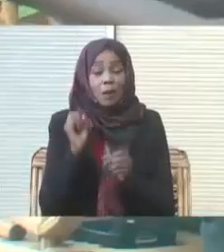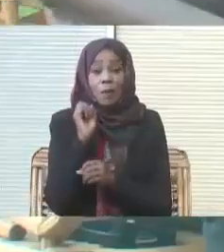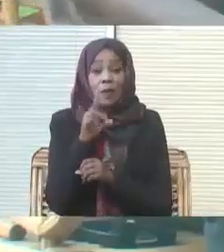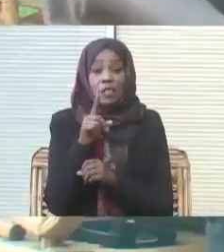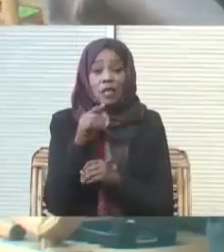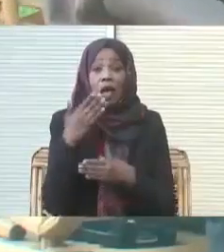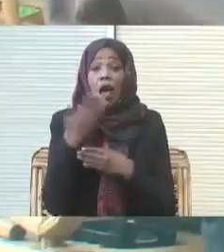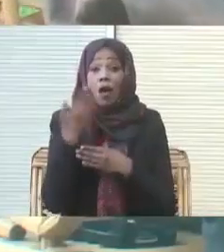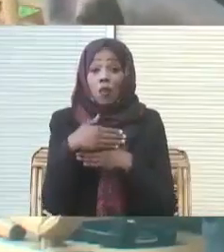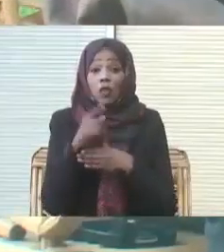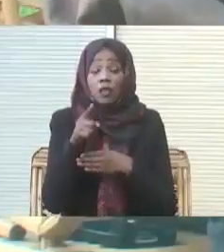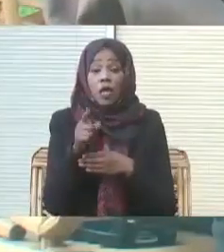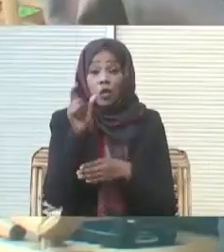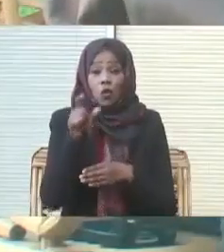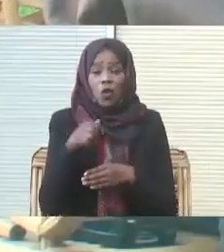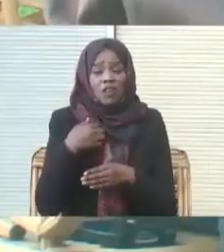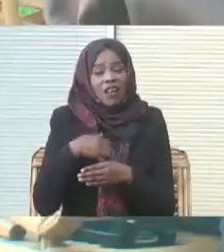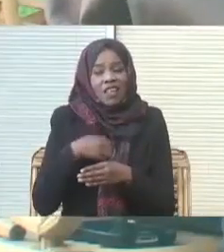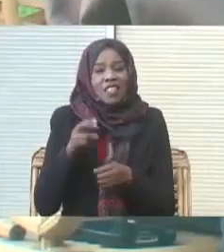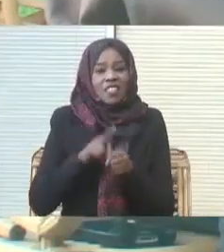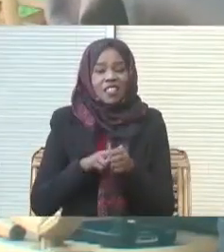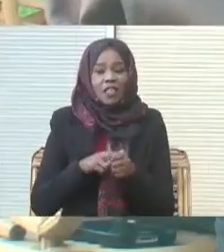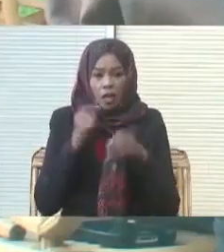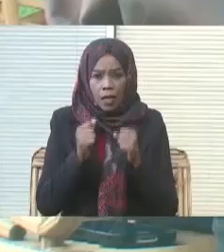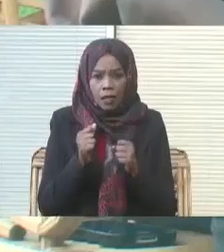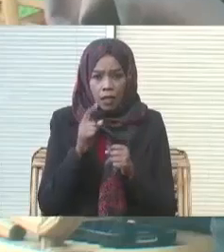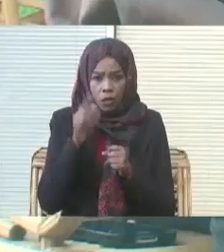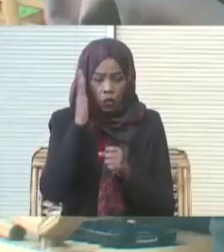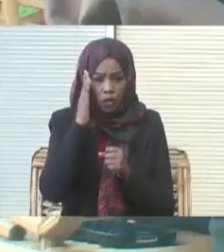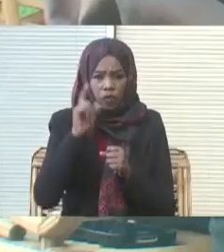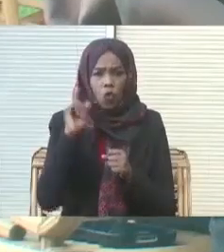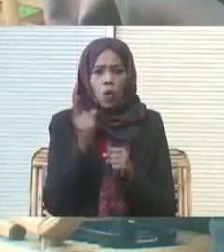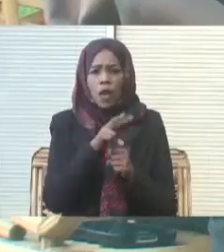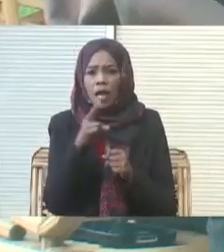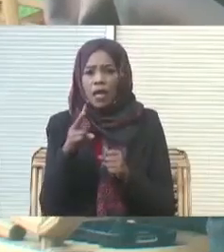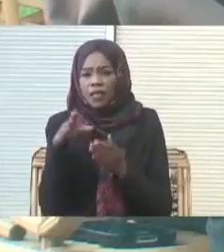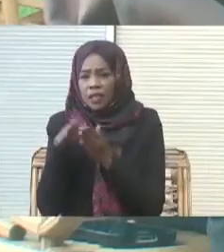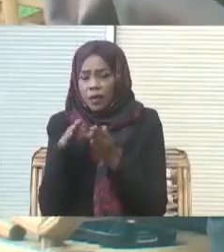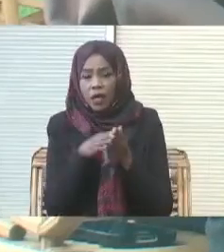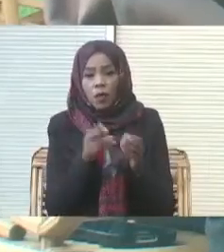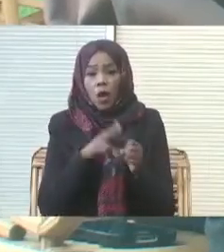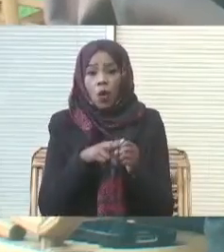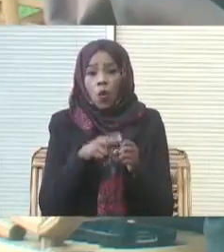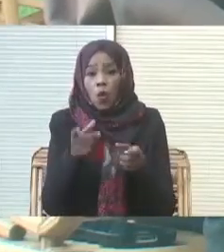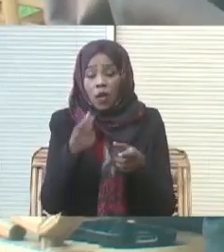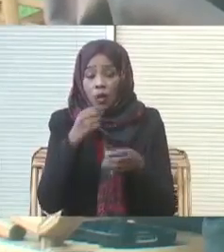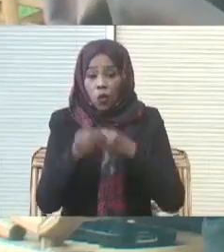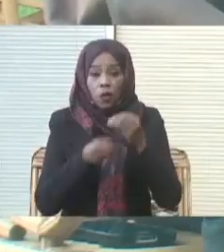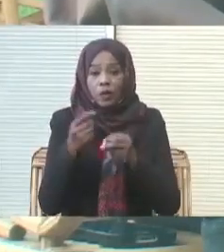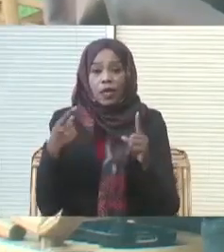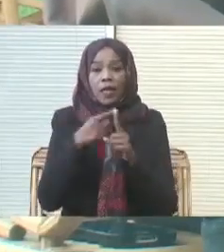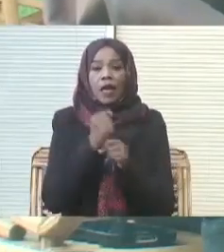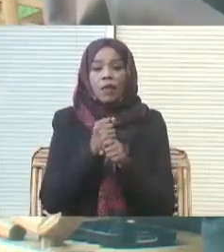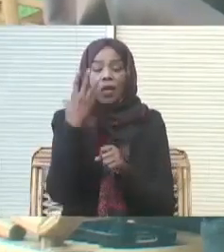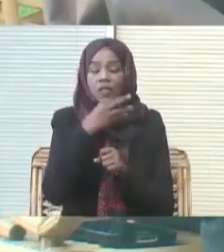دائما المخرج ده بقول زول بيكون حساس جدا فقادر تماما يلتقط كل حاجه جنبه ويعرف يطلعها كمان بصوره جدا جميله.